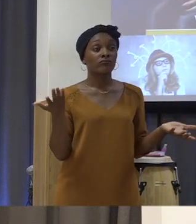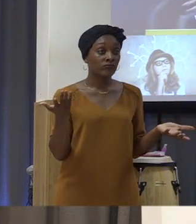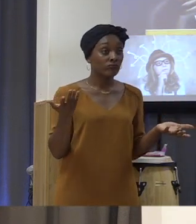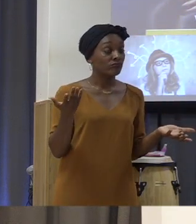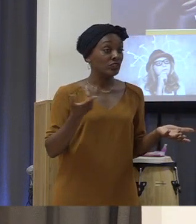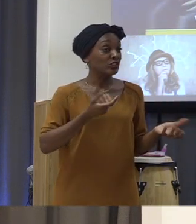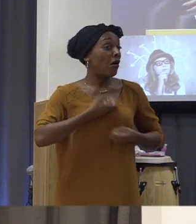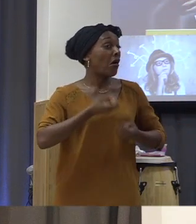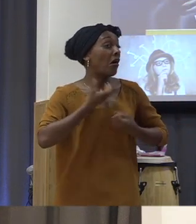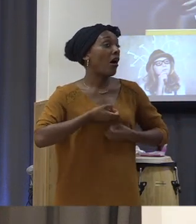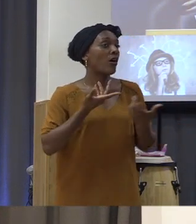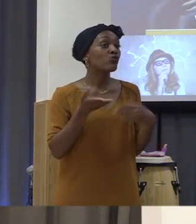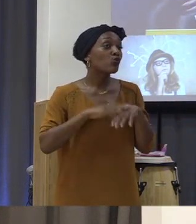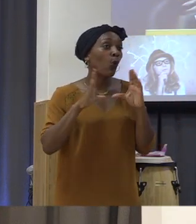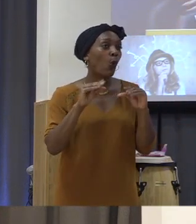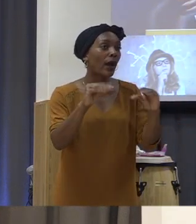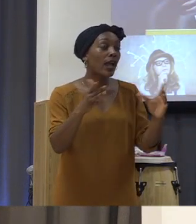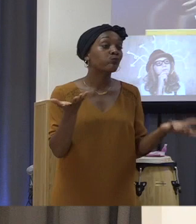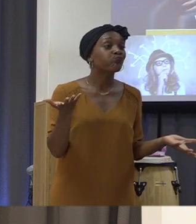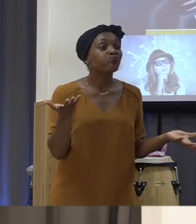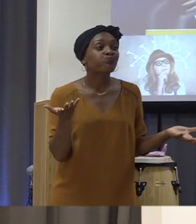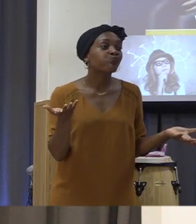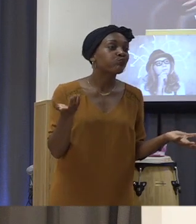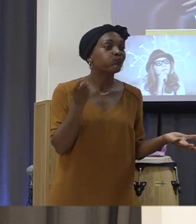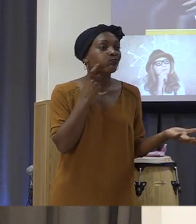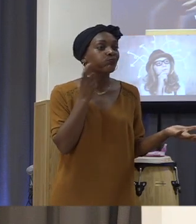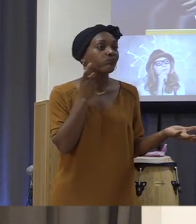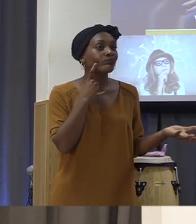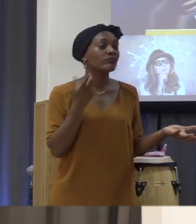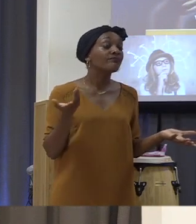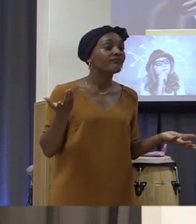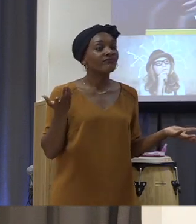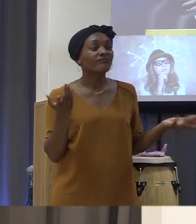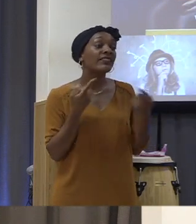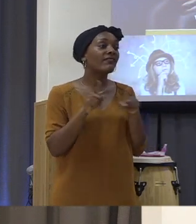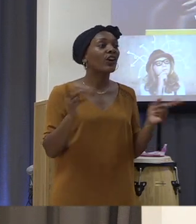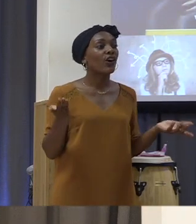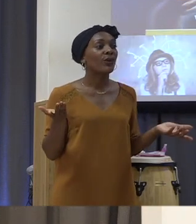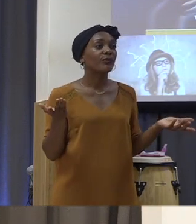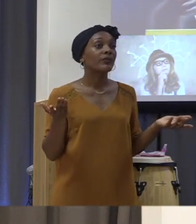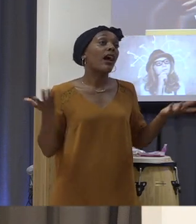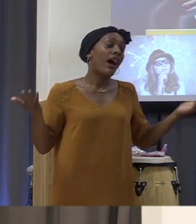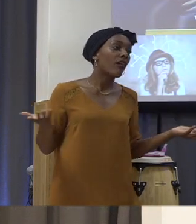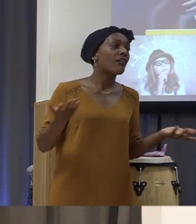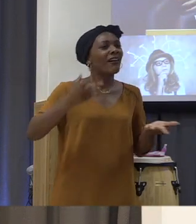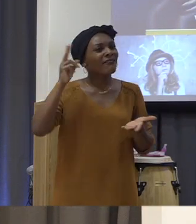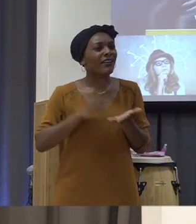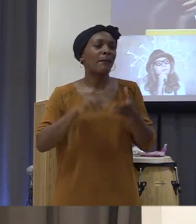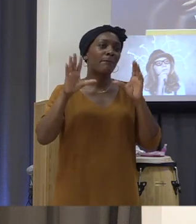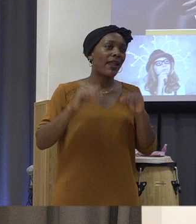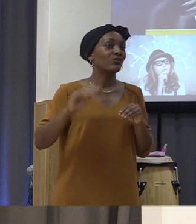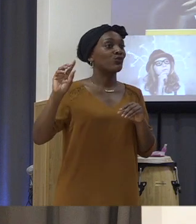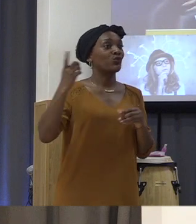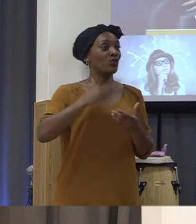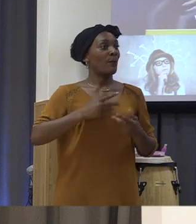dire un certain nombre de choses, mais après, dans la réalité concrète, c'est peut-être pas toujours la même chose. Donc, la véritable place de Dieu dans